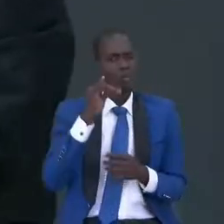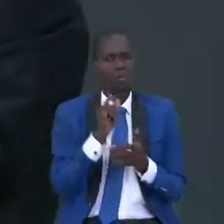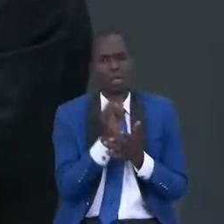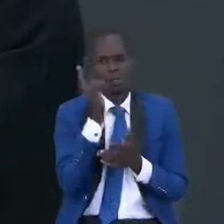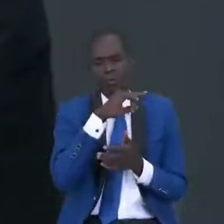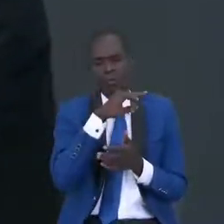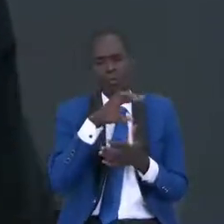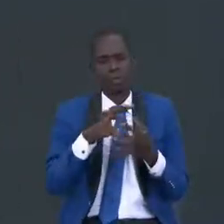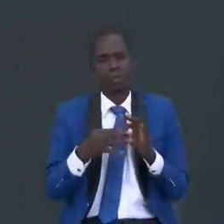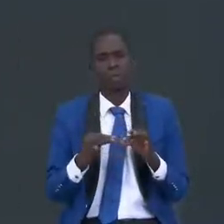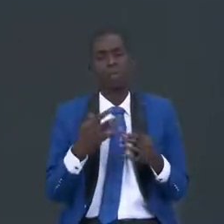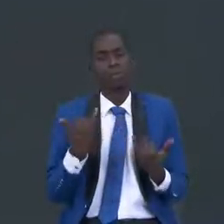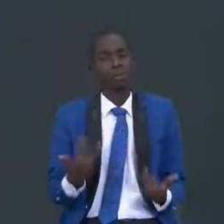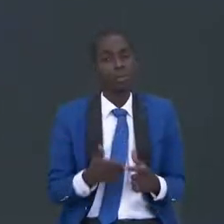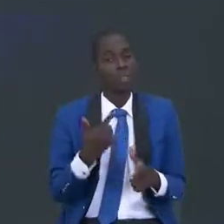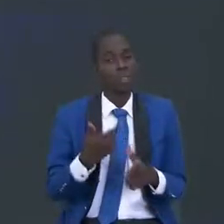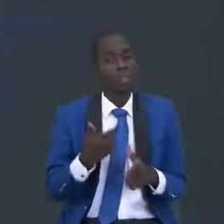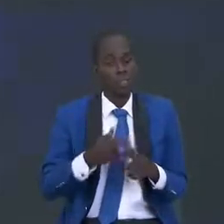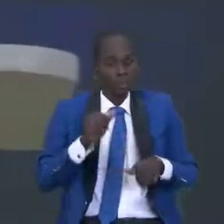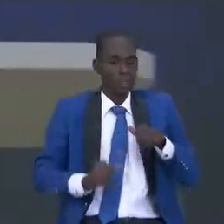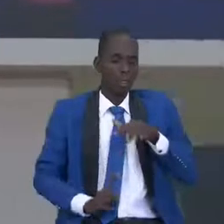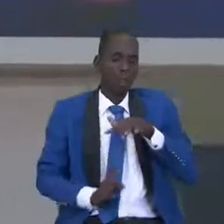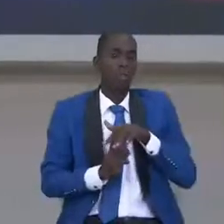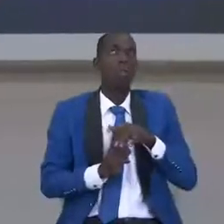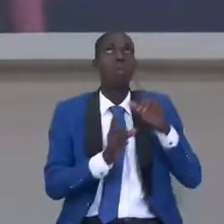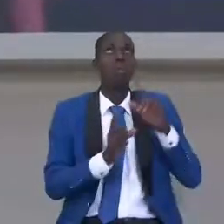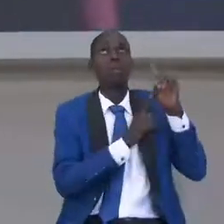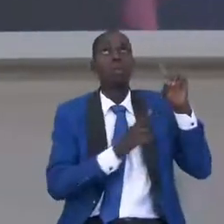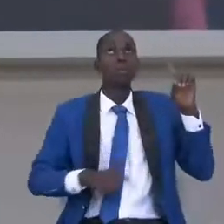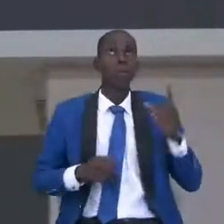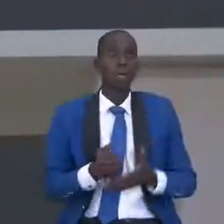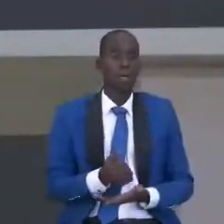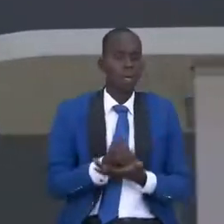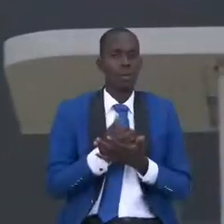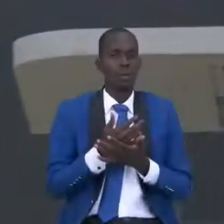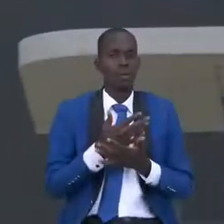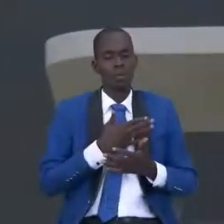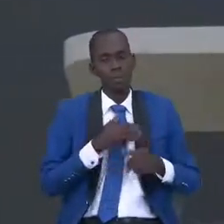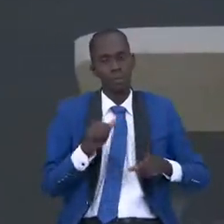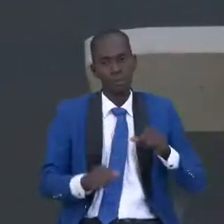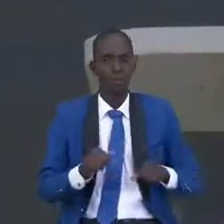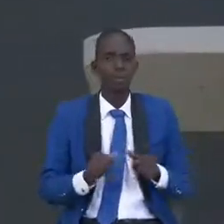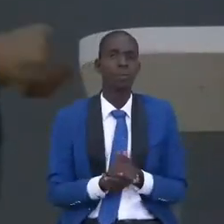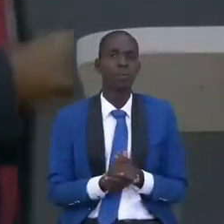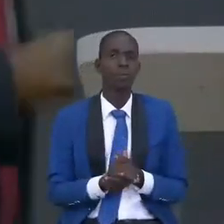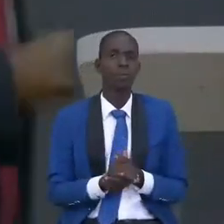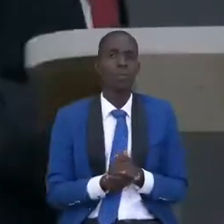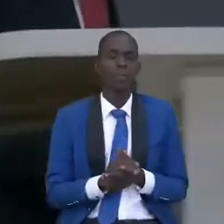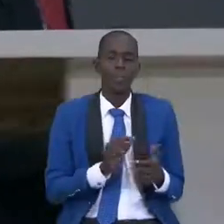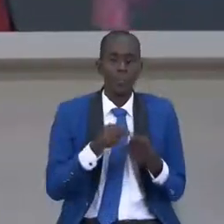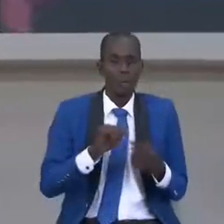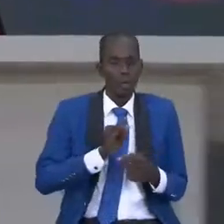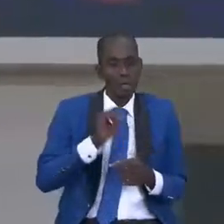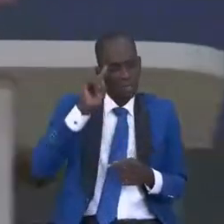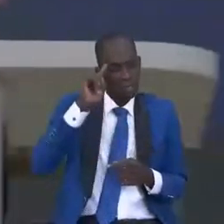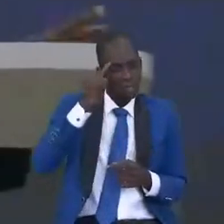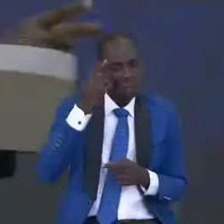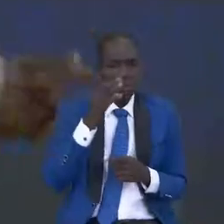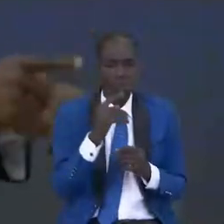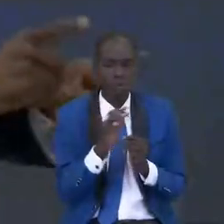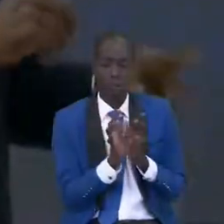j'ai l'incrédulité. Seigneur, viens au secours de mon incrédulité. Quand je pense aux